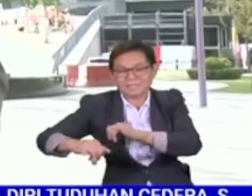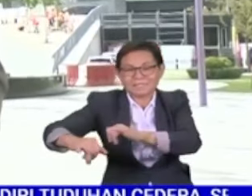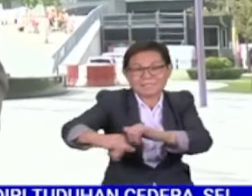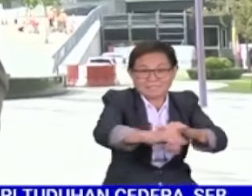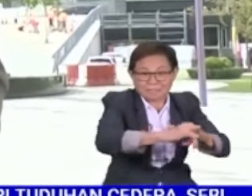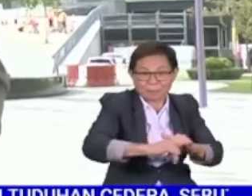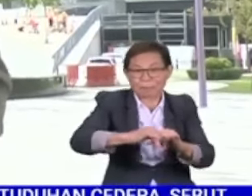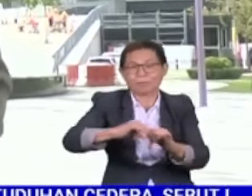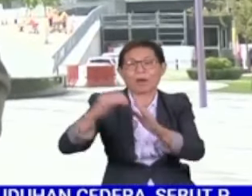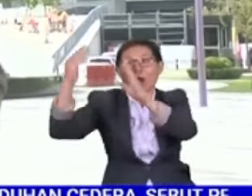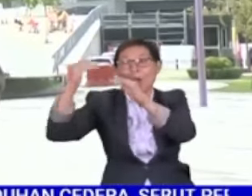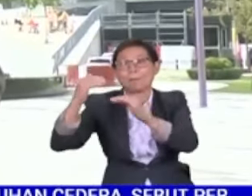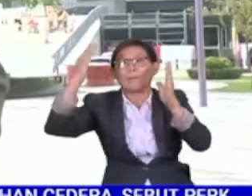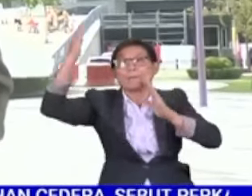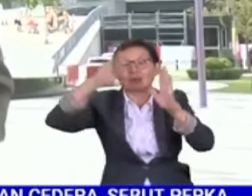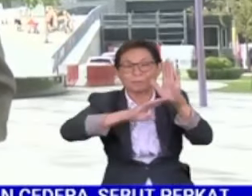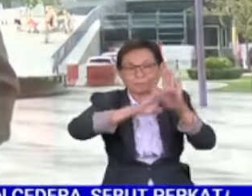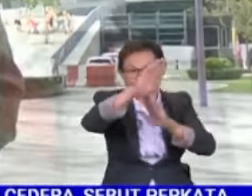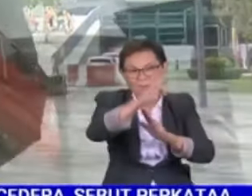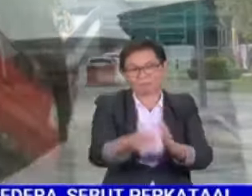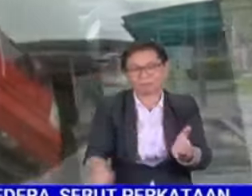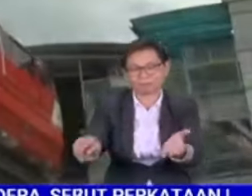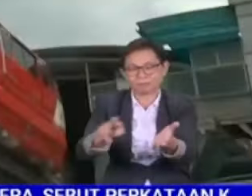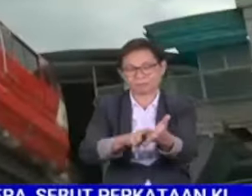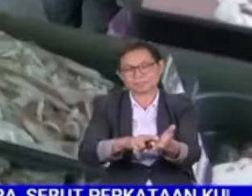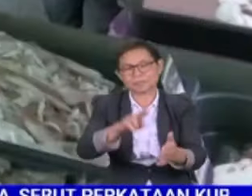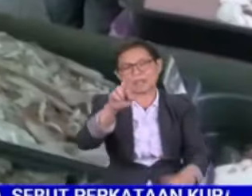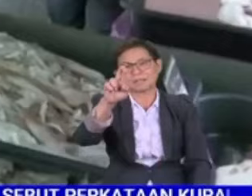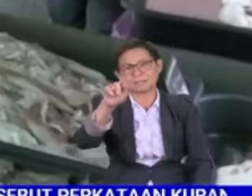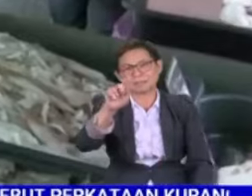Malaysia Madani. Jabatan Robert, RTM.